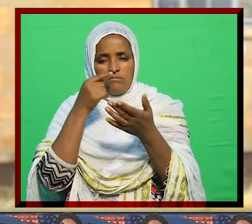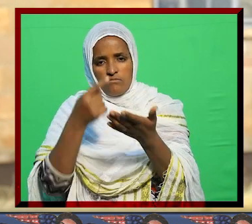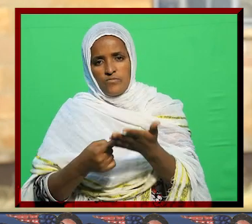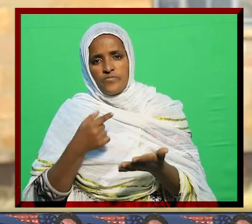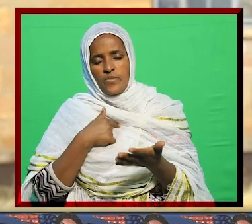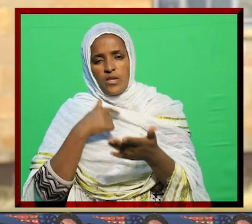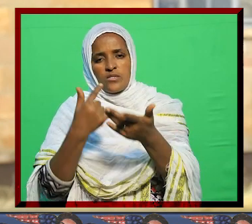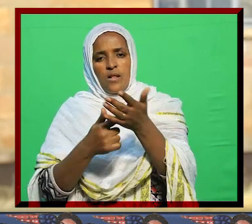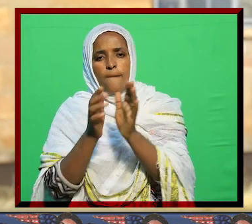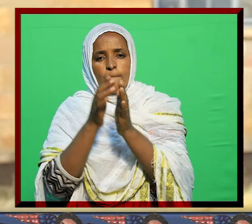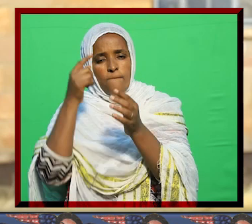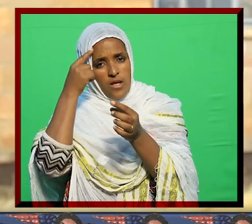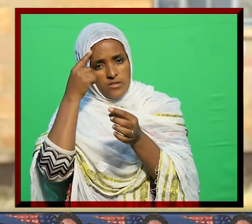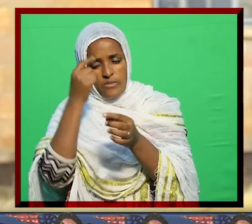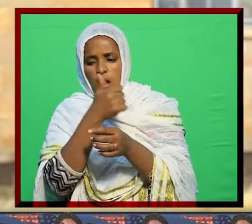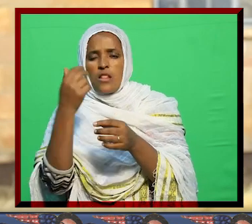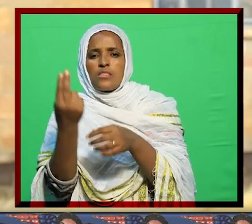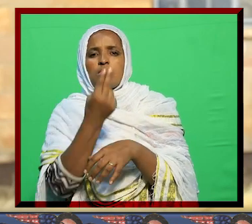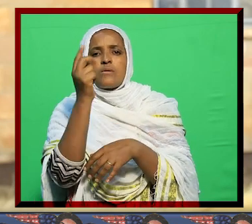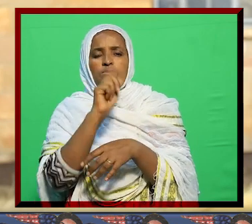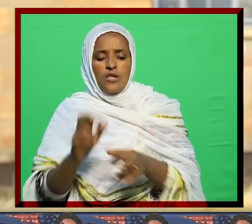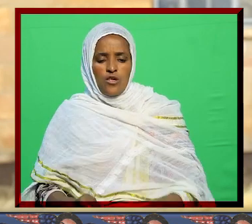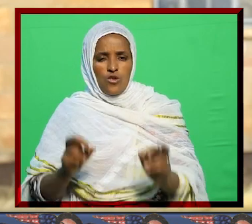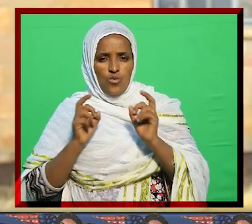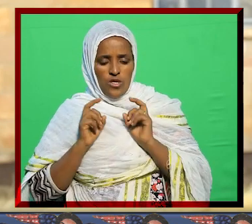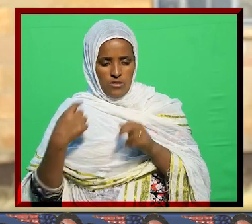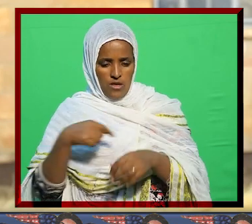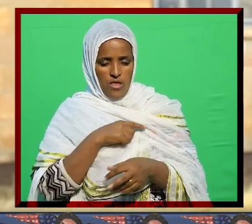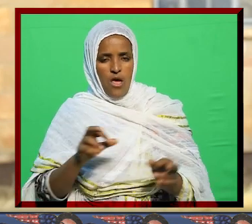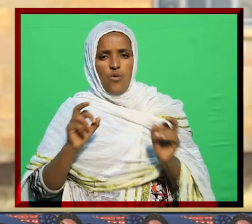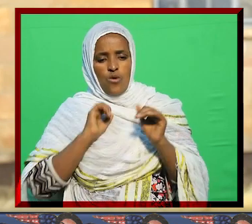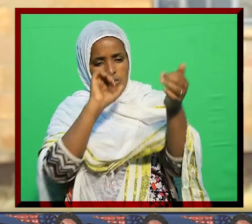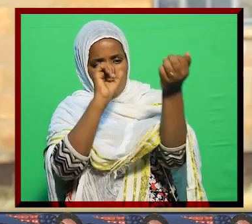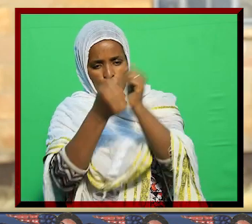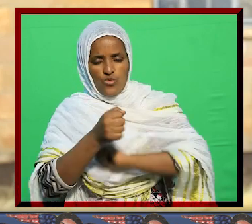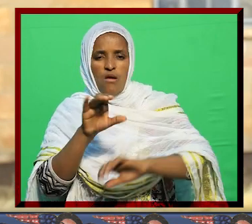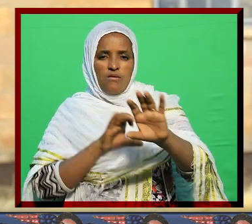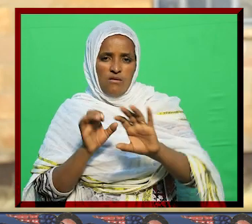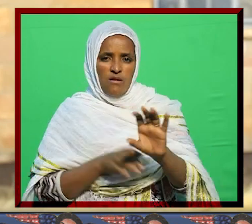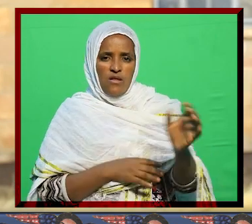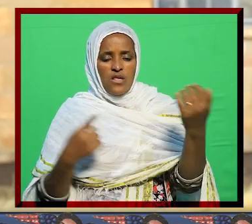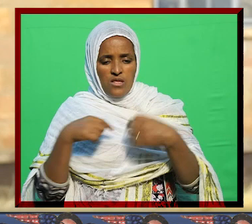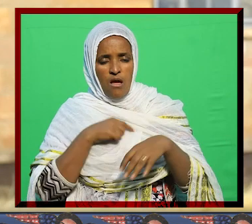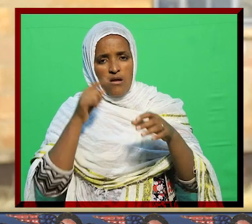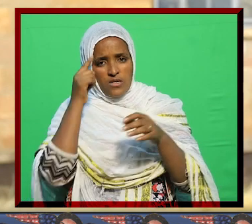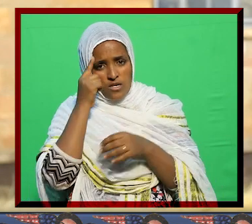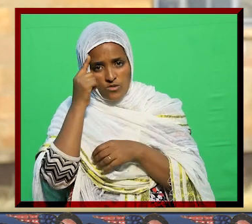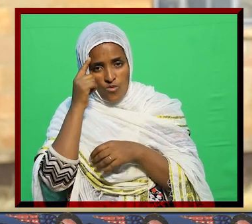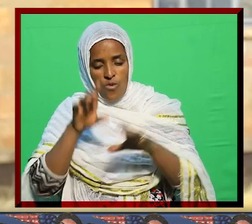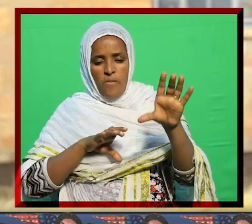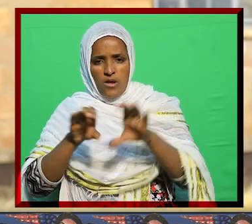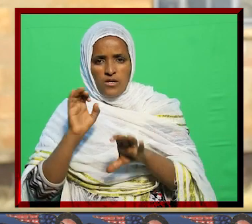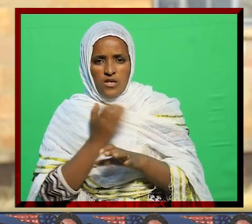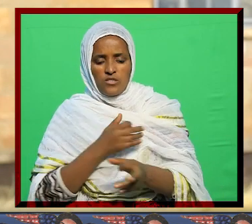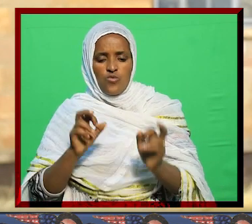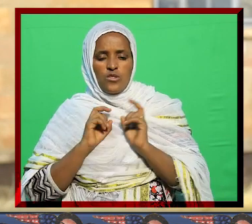በዚያ መልኩ ያደርገናል። እና ማሰባችን ሌላው ጥቅሙ ምንድን ነው? ህይወታቸውን ህይወታችን እንድናደርግ ያደርገናል። ህይወታችን እንድናስበው ያደርግ